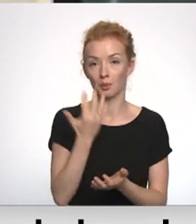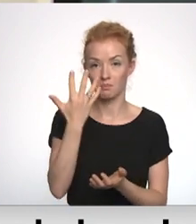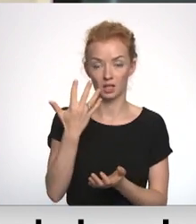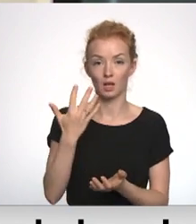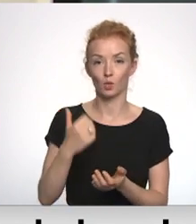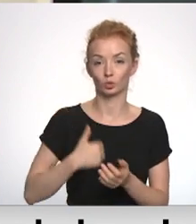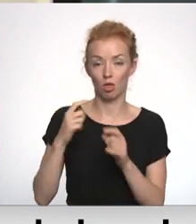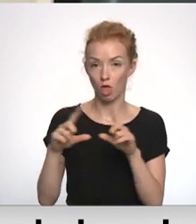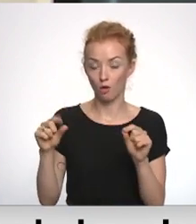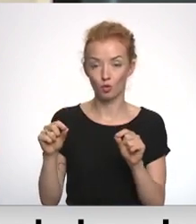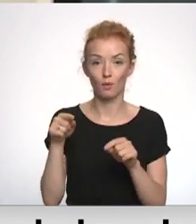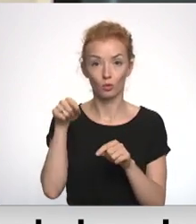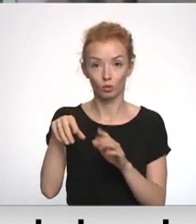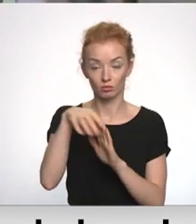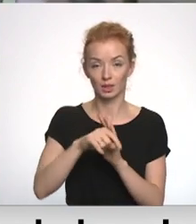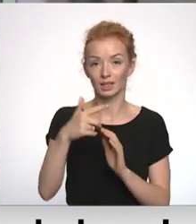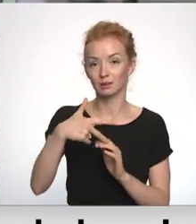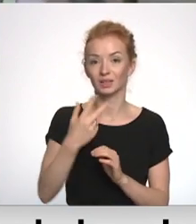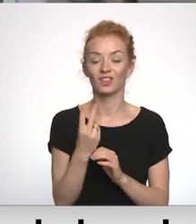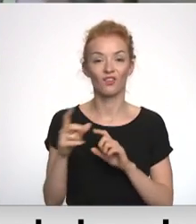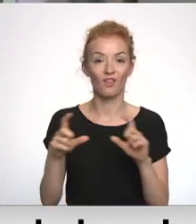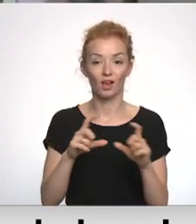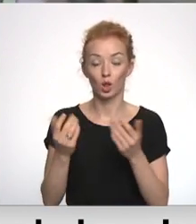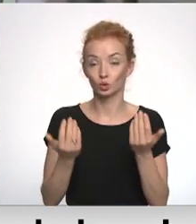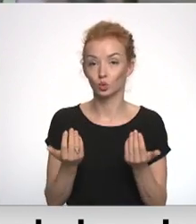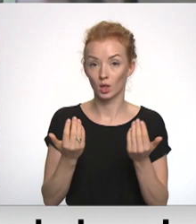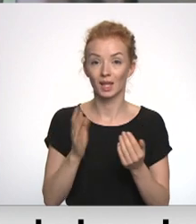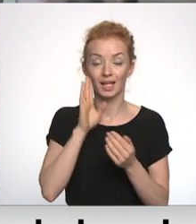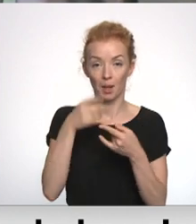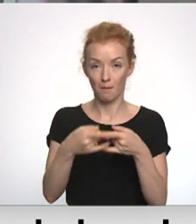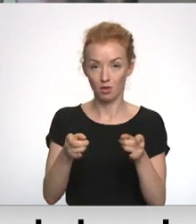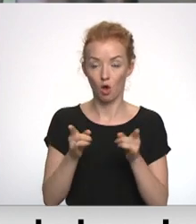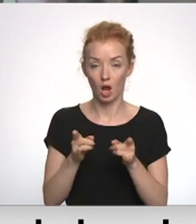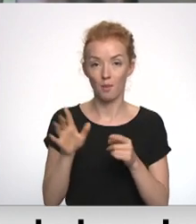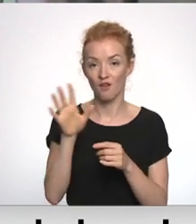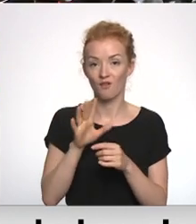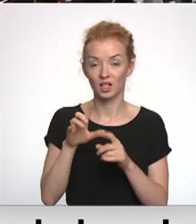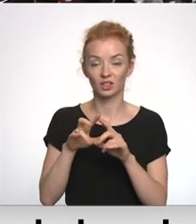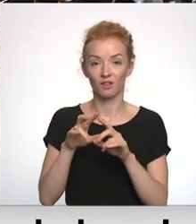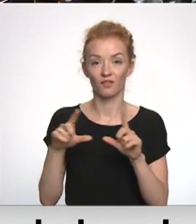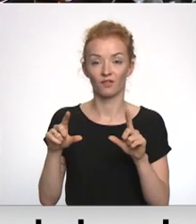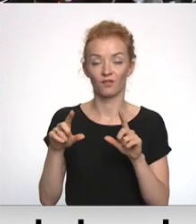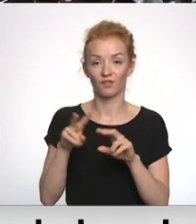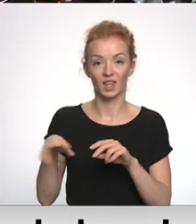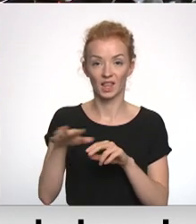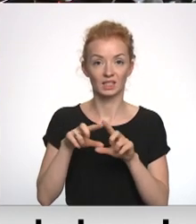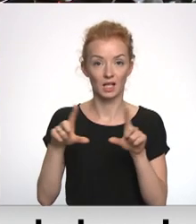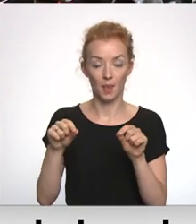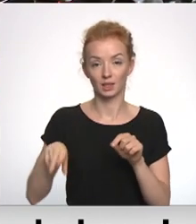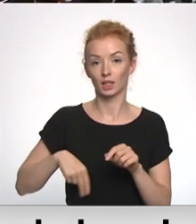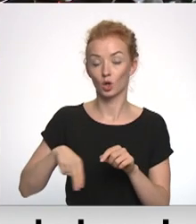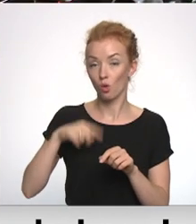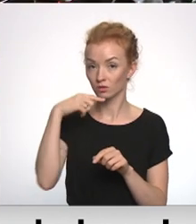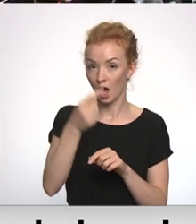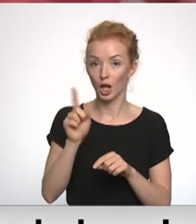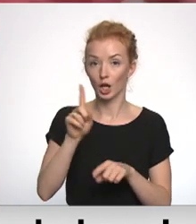uzņēmumiem, kur pārvaldībā ir 32 veikali. Šodien raidījumā Rīta Panorāma valsts vides dienesta ģenerāla direktora norādīja uz vēl kādu problēmu.